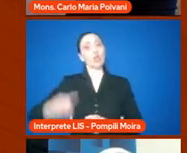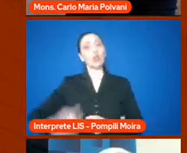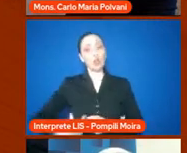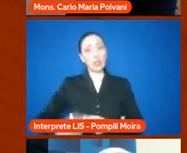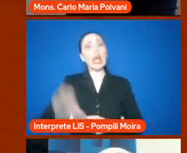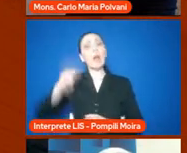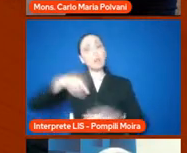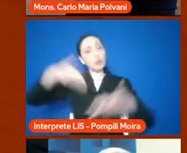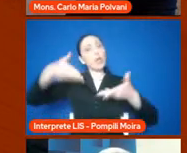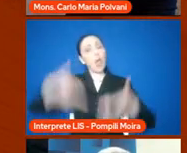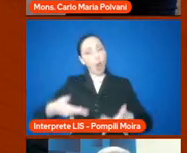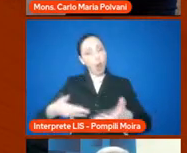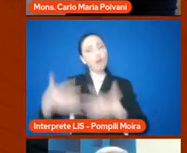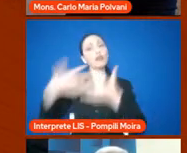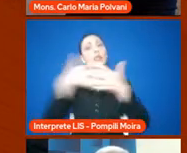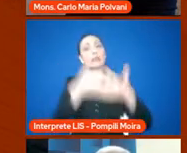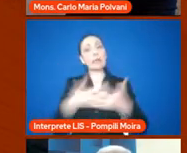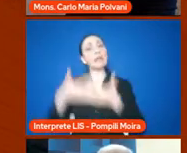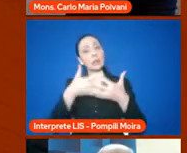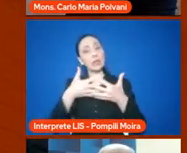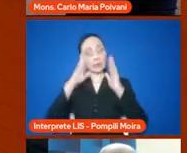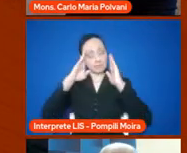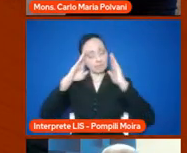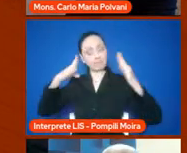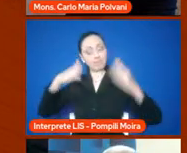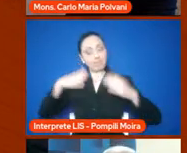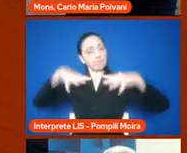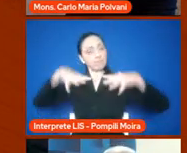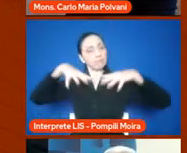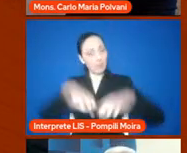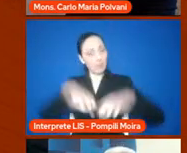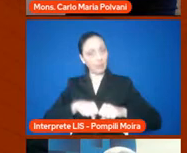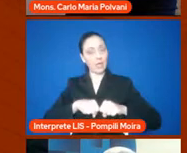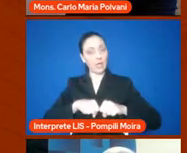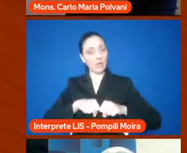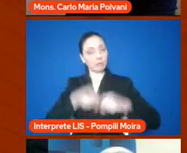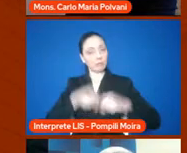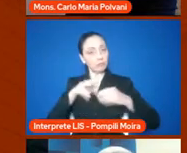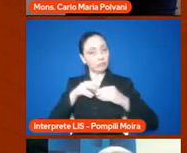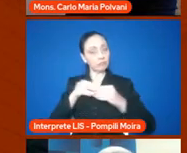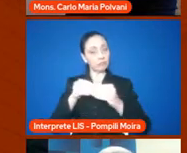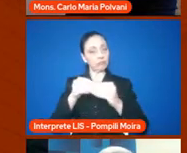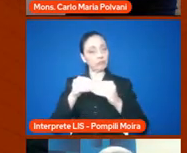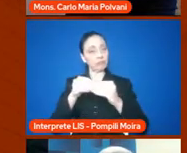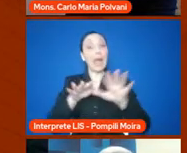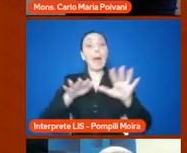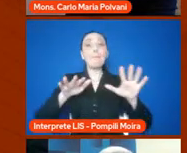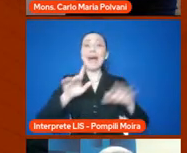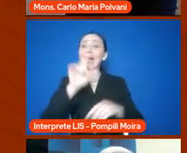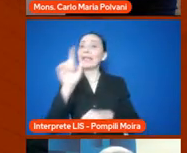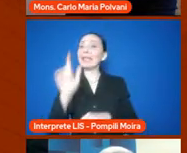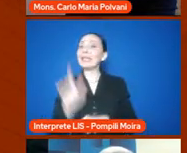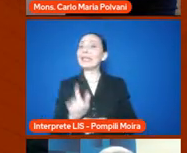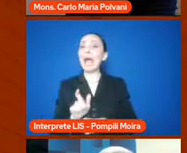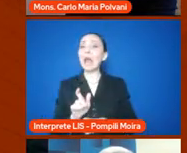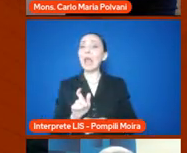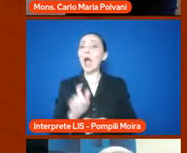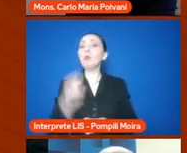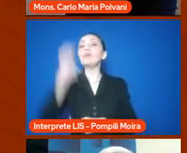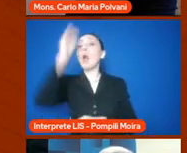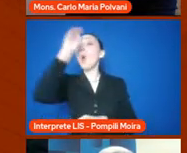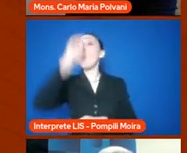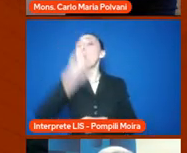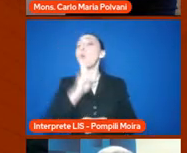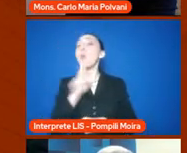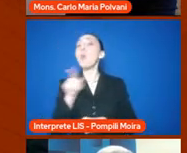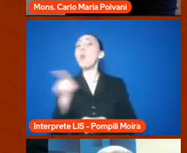Uniti hanno preso questo impegno. Ma il ruolo dell'Italia non è soltanto quello di spingere l'Europa in